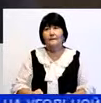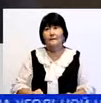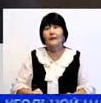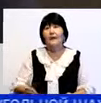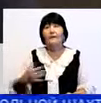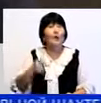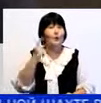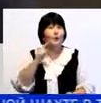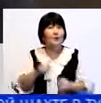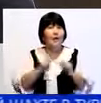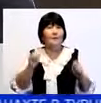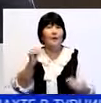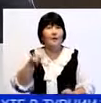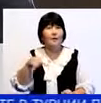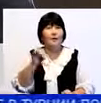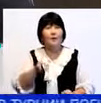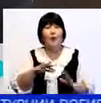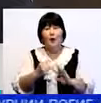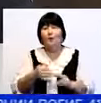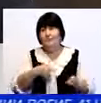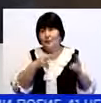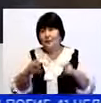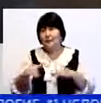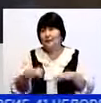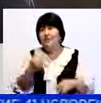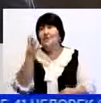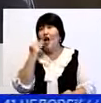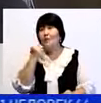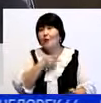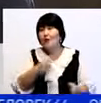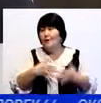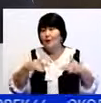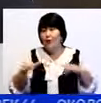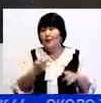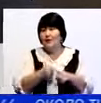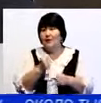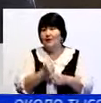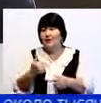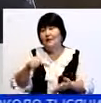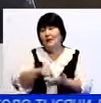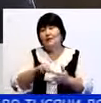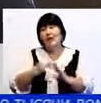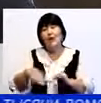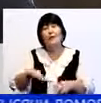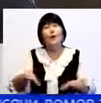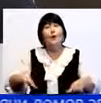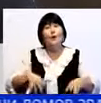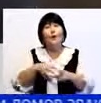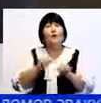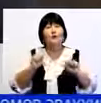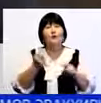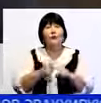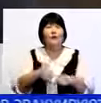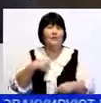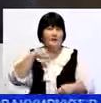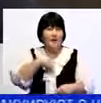Мы услышали об открытии ипподрома в ауле и приехали на мероприятие из Алматы. Большое дело сделано представителями аула. Конный спорт, он уже у нас